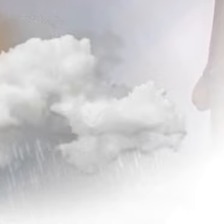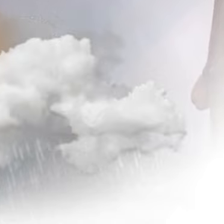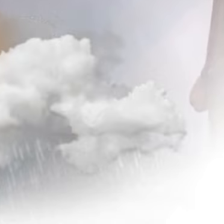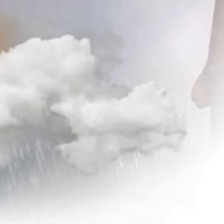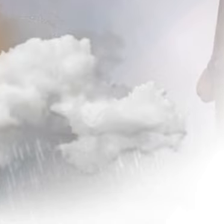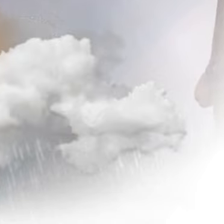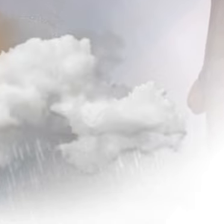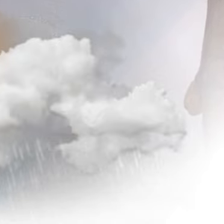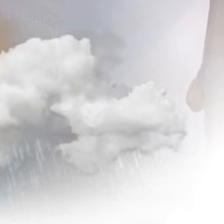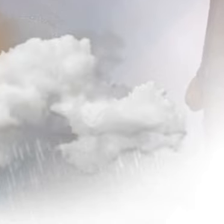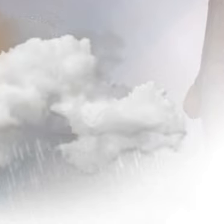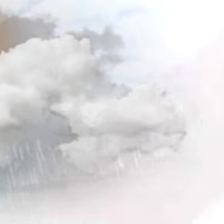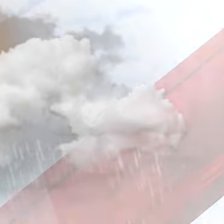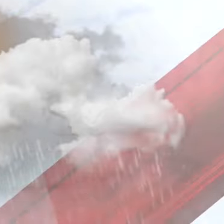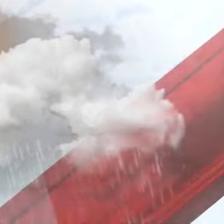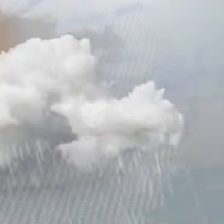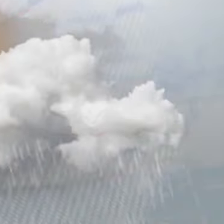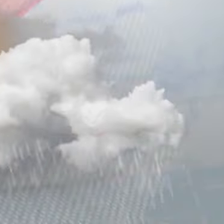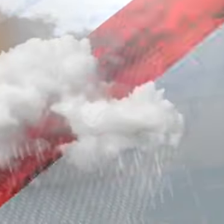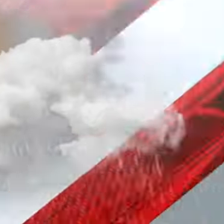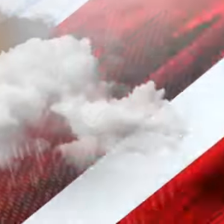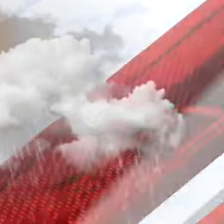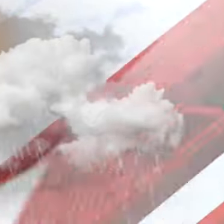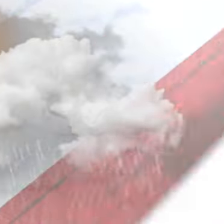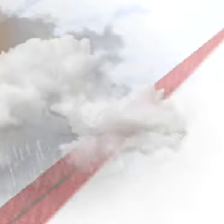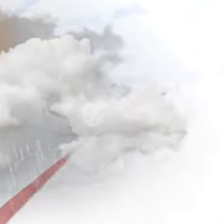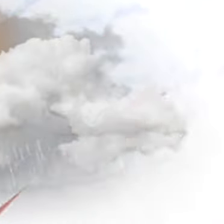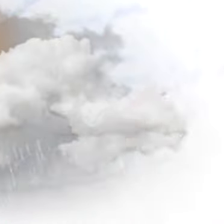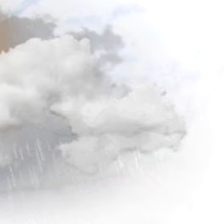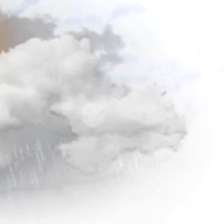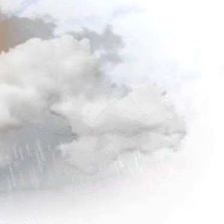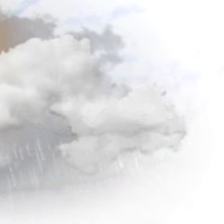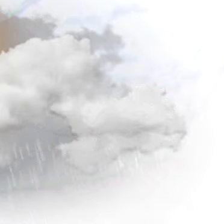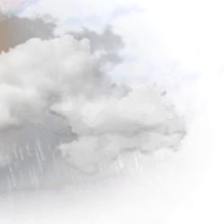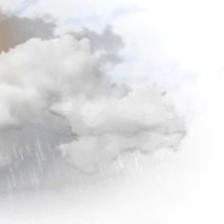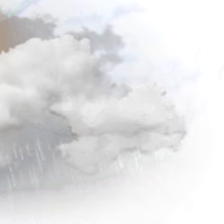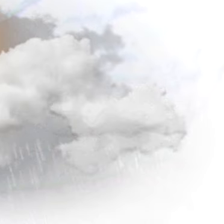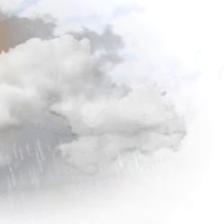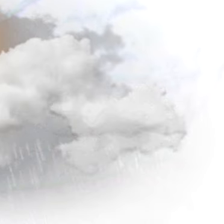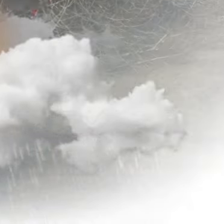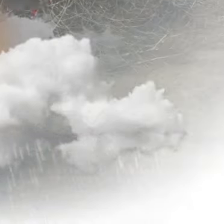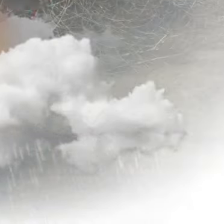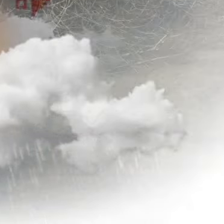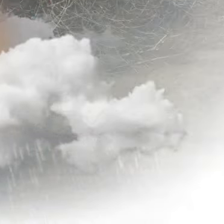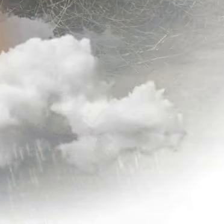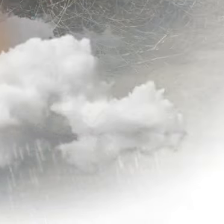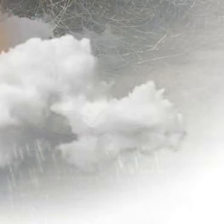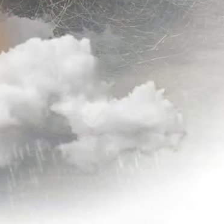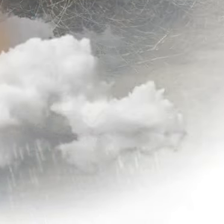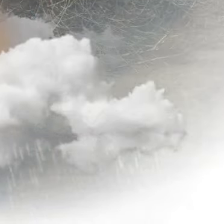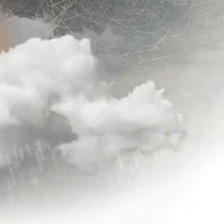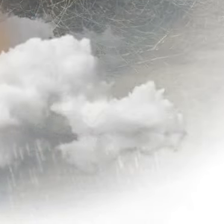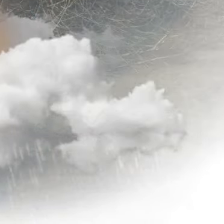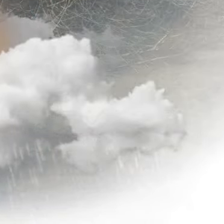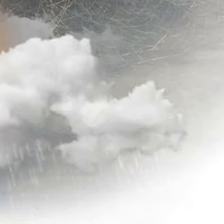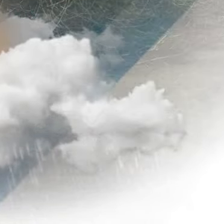яго хуткасць 5-9 метраў за секунду. У Шчучыне і Карэлічах тэрмометры пакажуць каля 8 градусаў цяпла